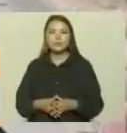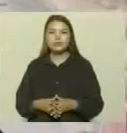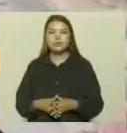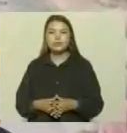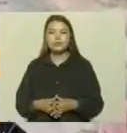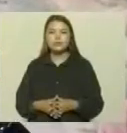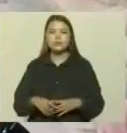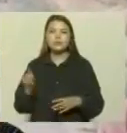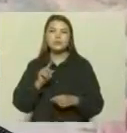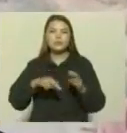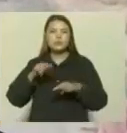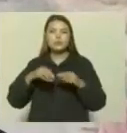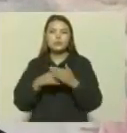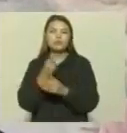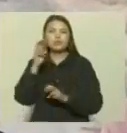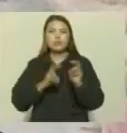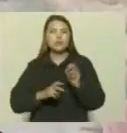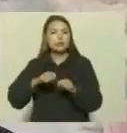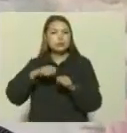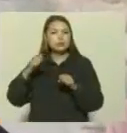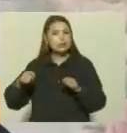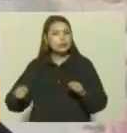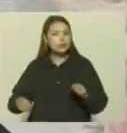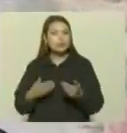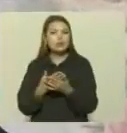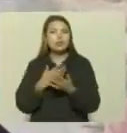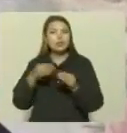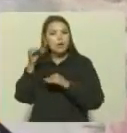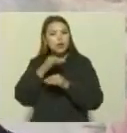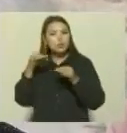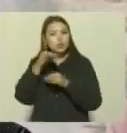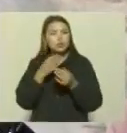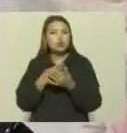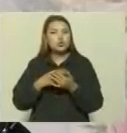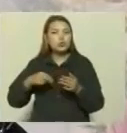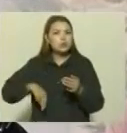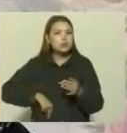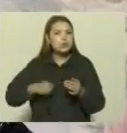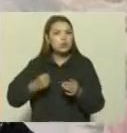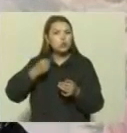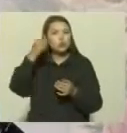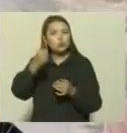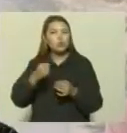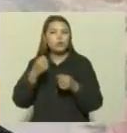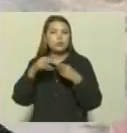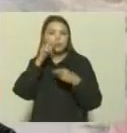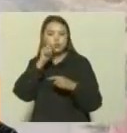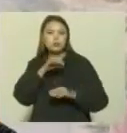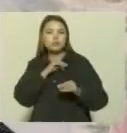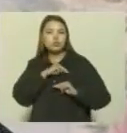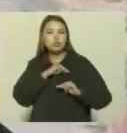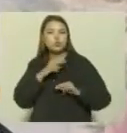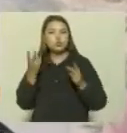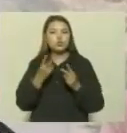Процесс строительства нового завода идет медленно. Сейчас ведется обсуждение вместе с вновь прибывшим руководством Казмунайгаза. Продление